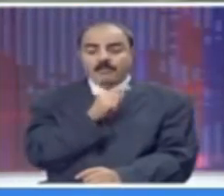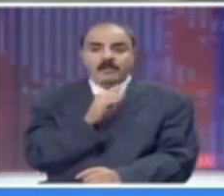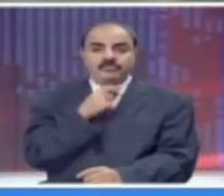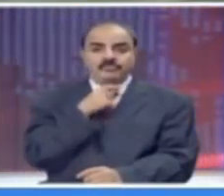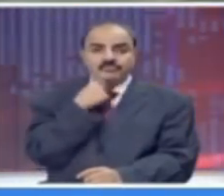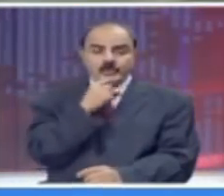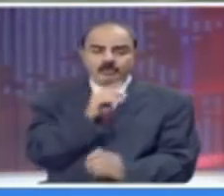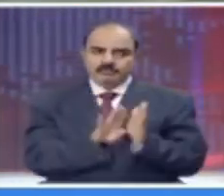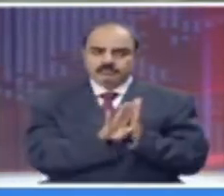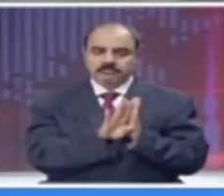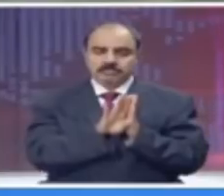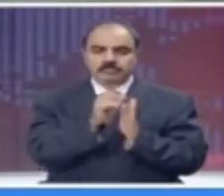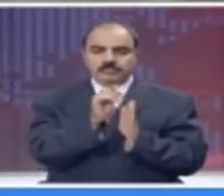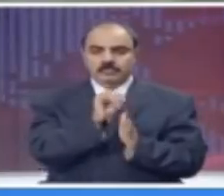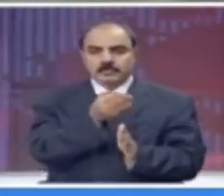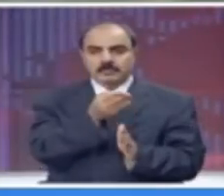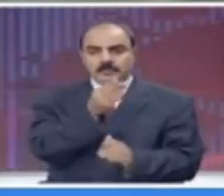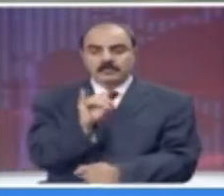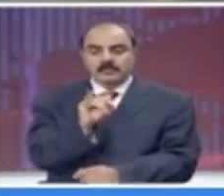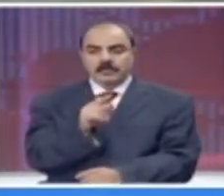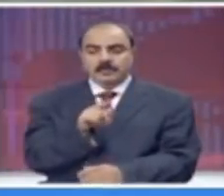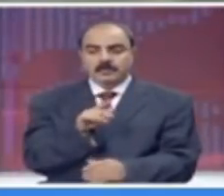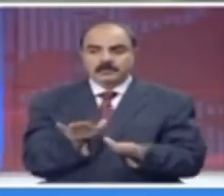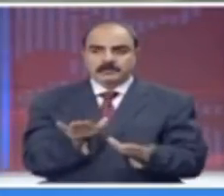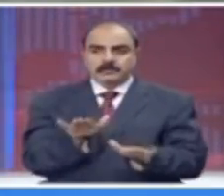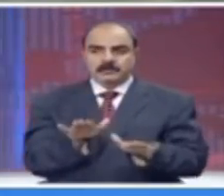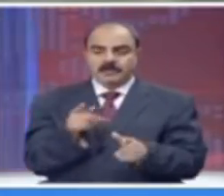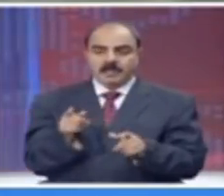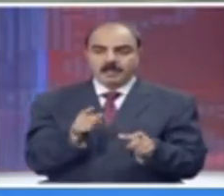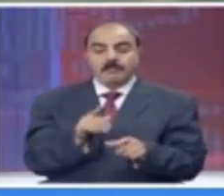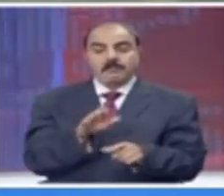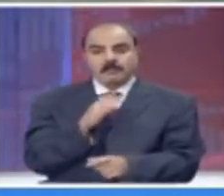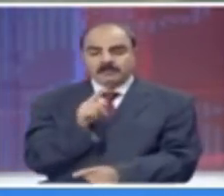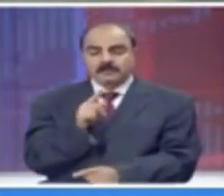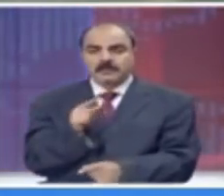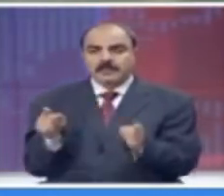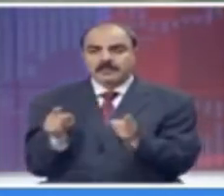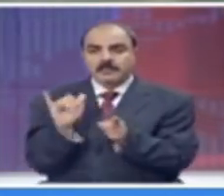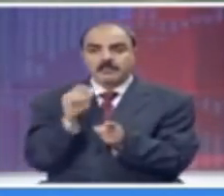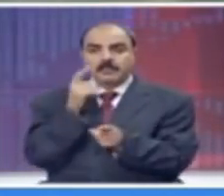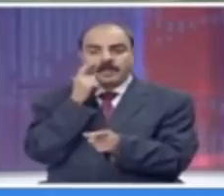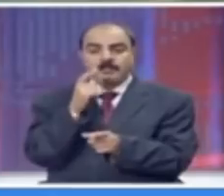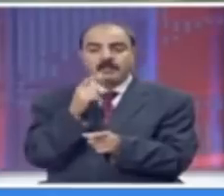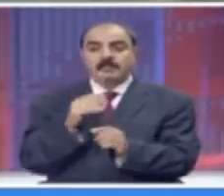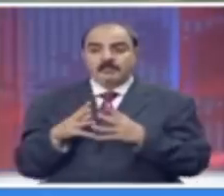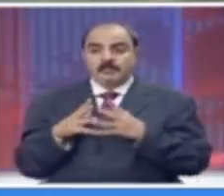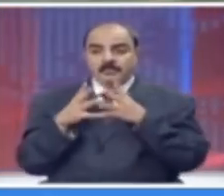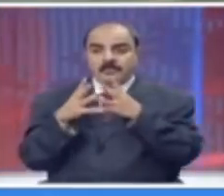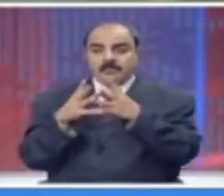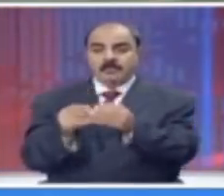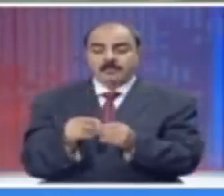بايدن في هذه الولاية، وهي إحدى الولايات المتأرجحة. لكن هناك ملاحظة هامة جدا تحدثت